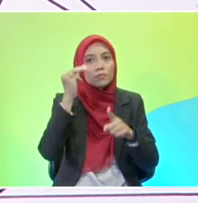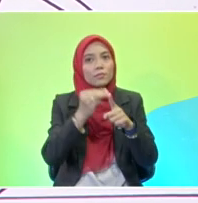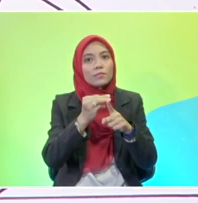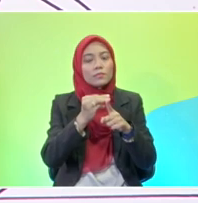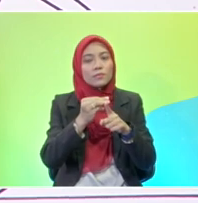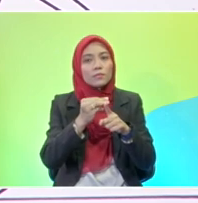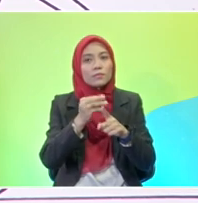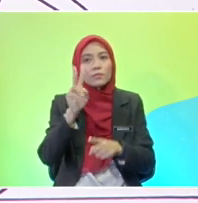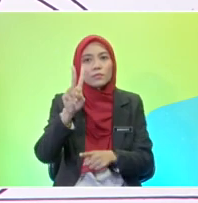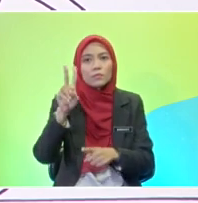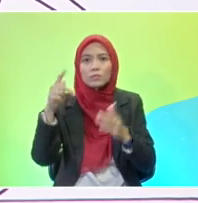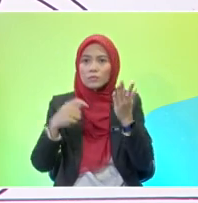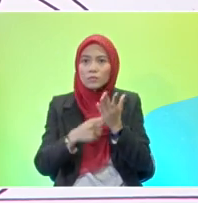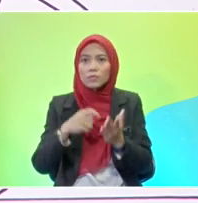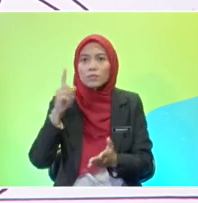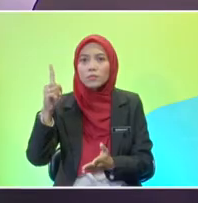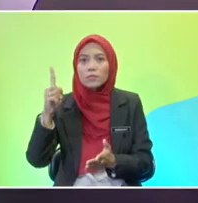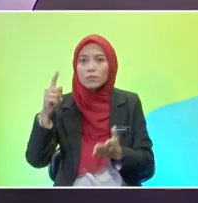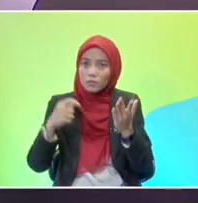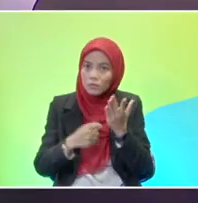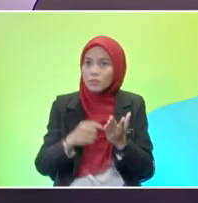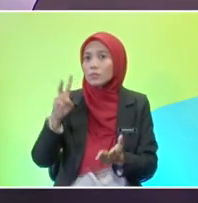tambah satu tambah dua